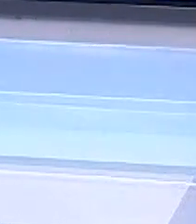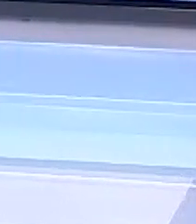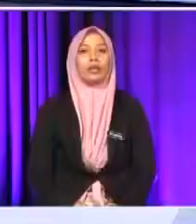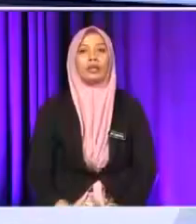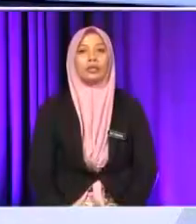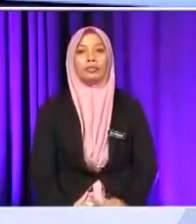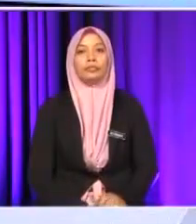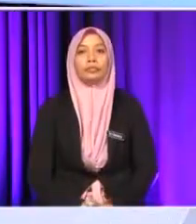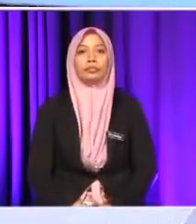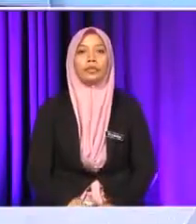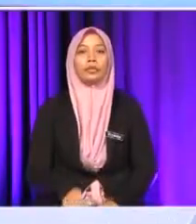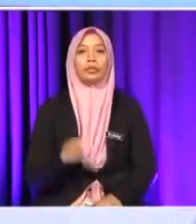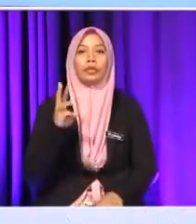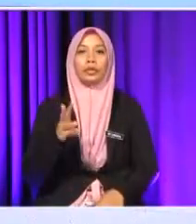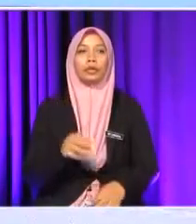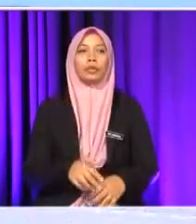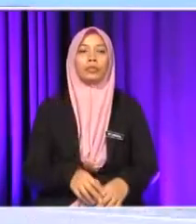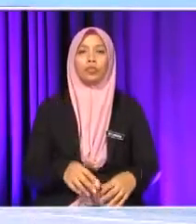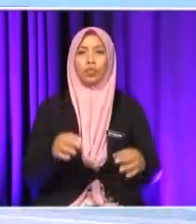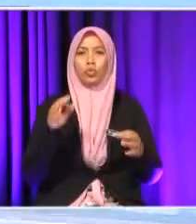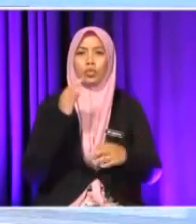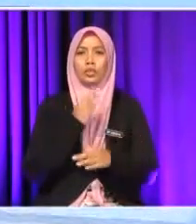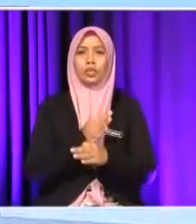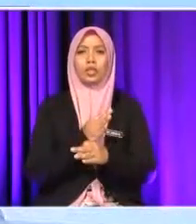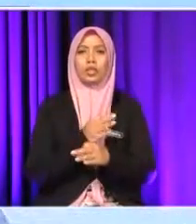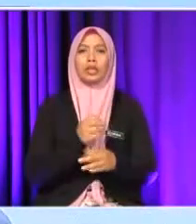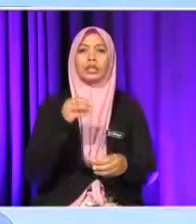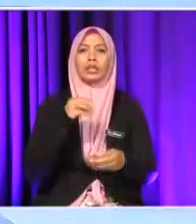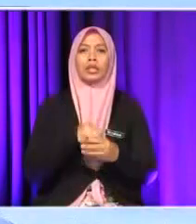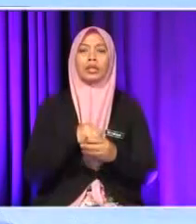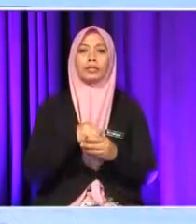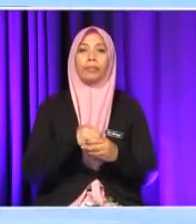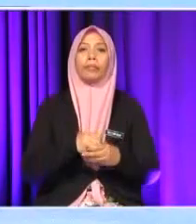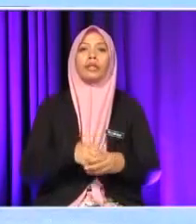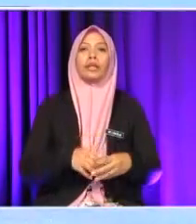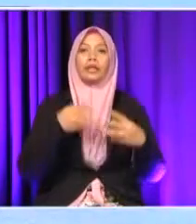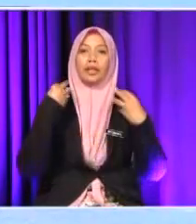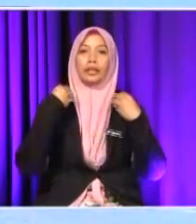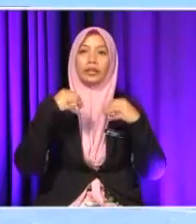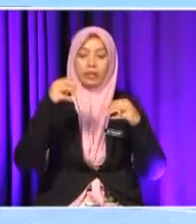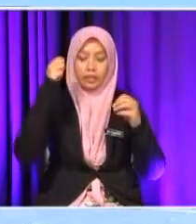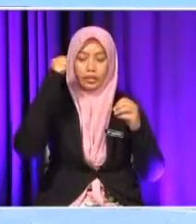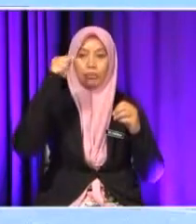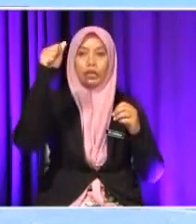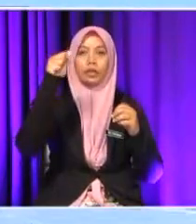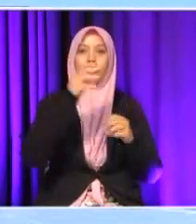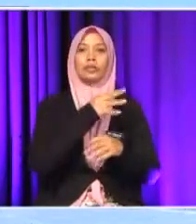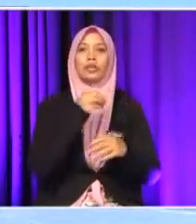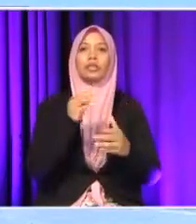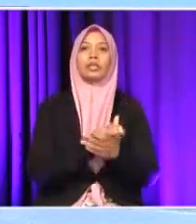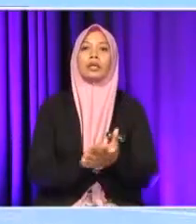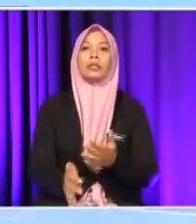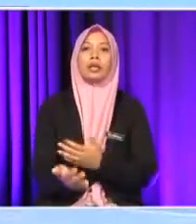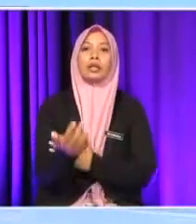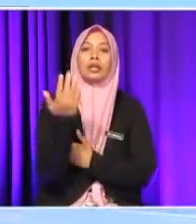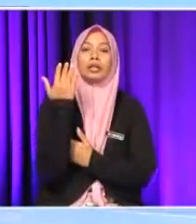Wah, ini dia fungsian dalam perniagaan. Ai, banyaknya nak kena hafal ni. Assalamualaikum warahmatullahi wabarakatuh. Salam sejahtera, apa khabar semua? Selamat datang ke